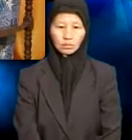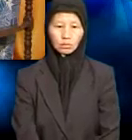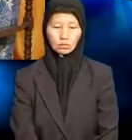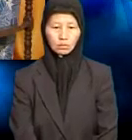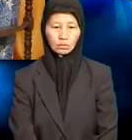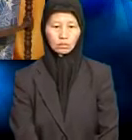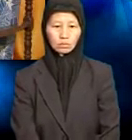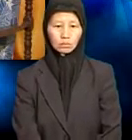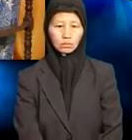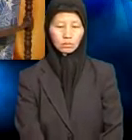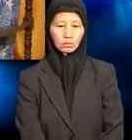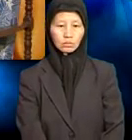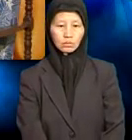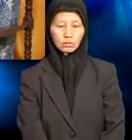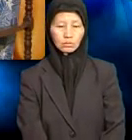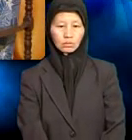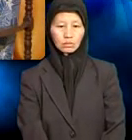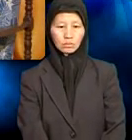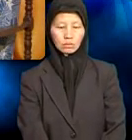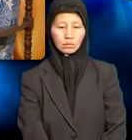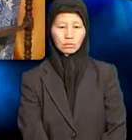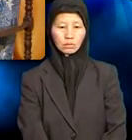akbar. Subhanallah.